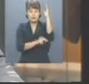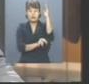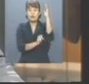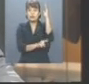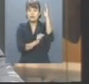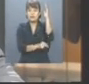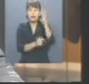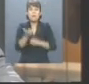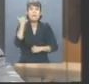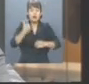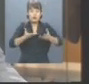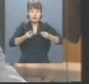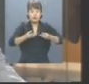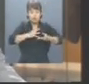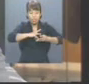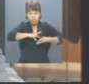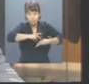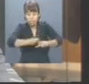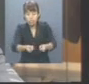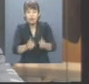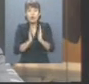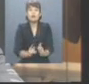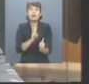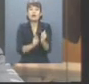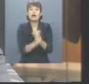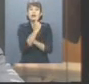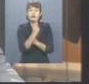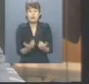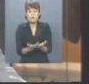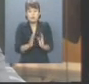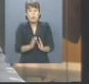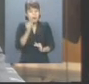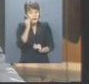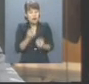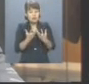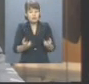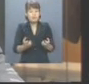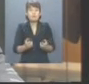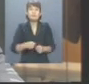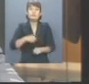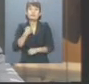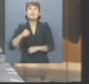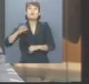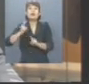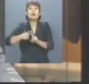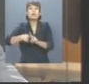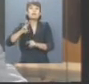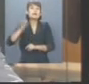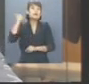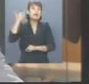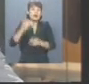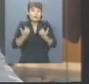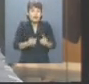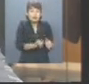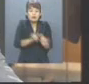ถล่มจนมีผู้เสียชีวิต1คนและบ้านเสียหายกว่า10หลังเมื่อ7เดือนก่อนนะคะตอนนี้บางส่วนนั้นเริ่มอพยพออกมานอกหมู่บ้านแล้ว